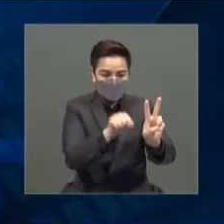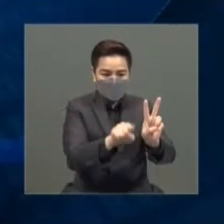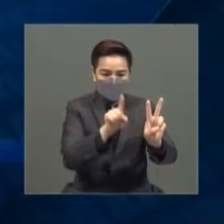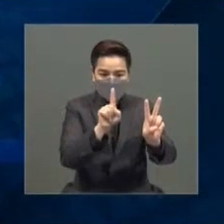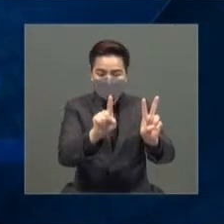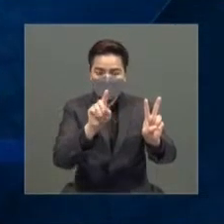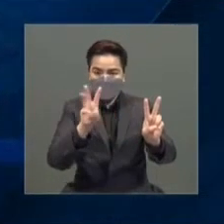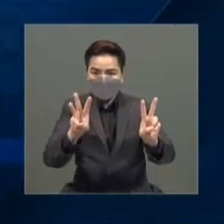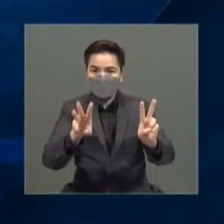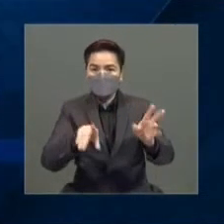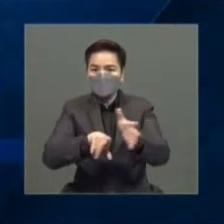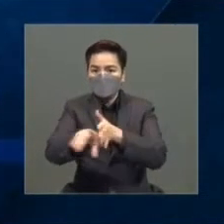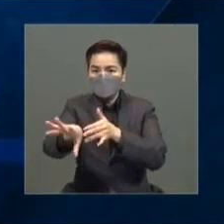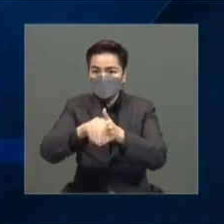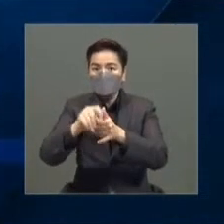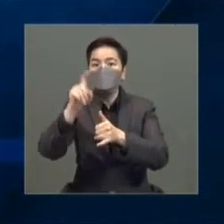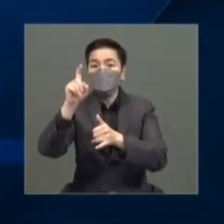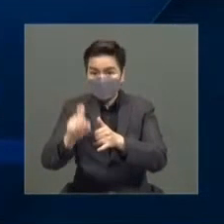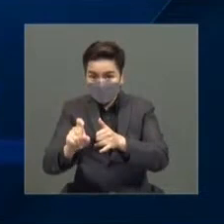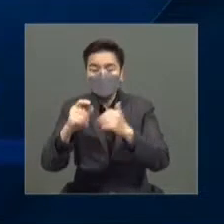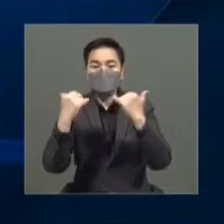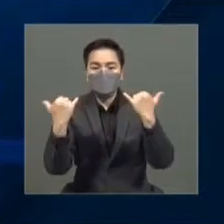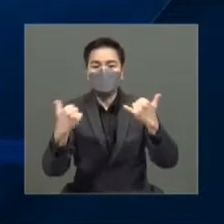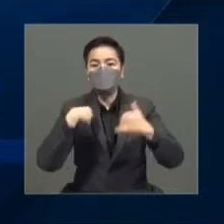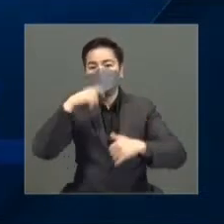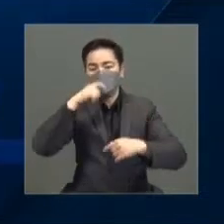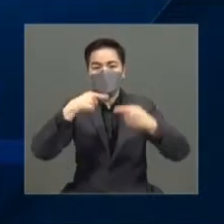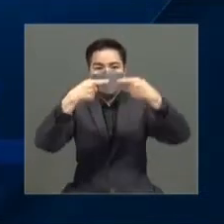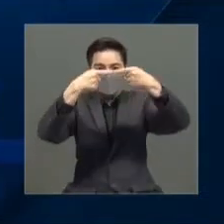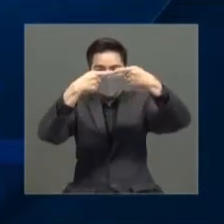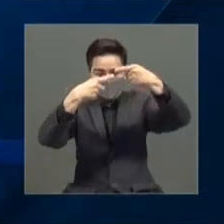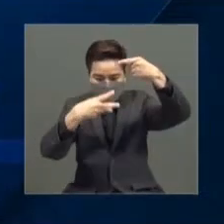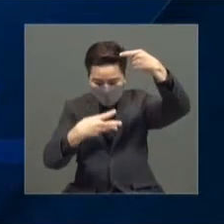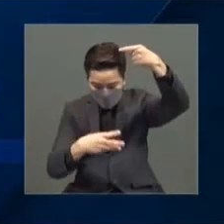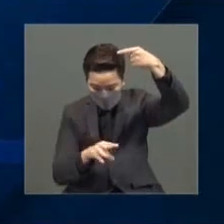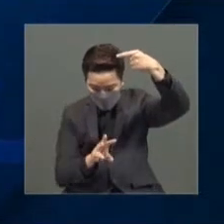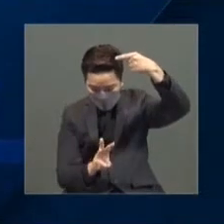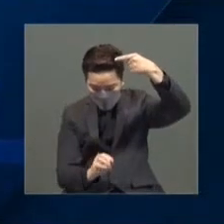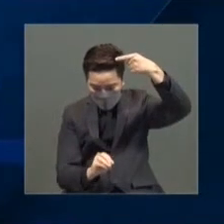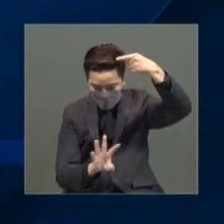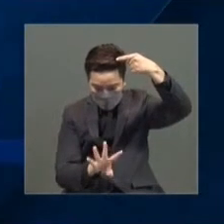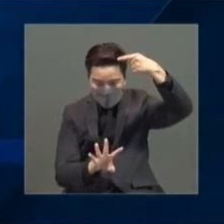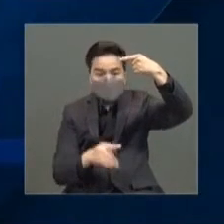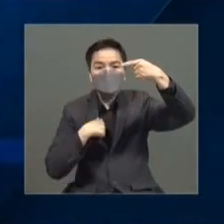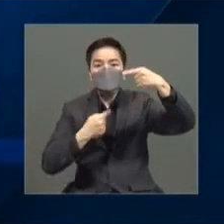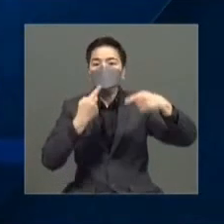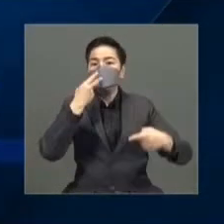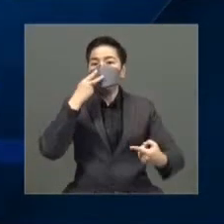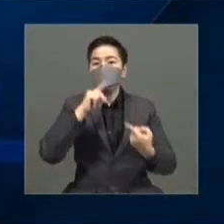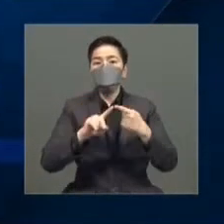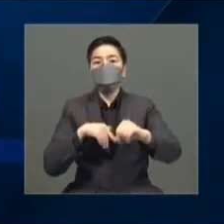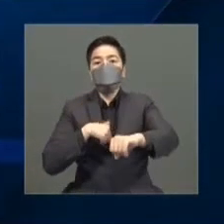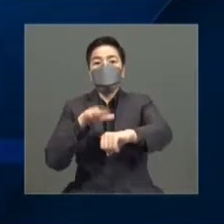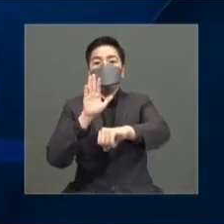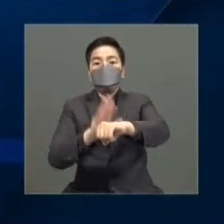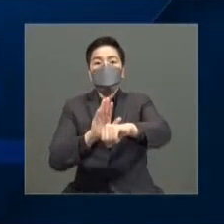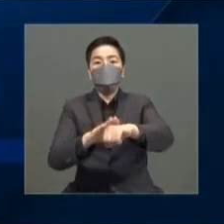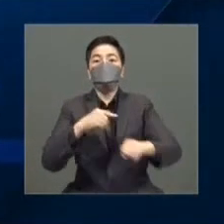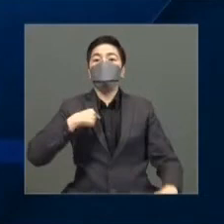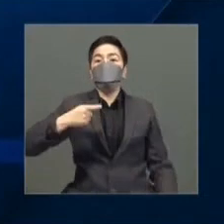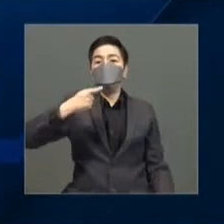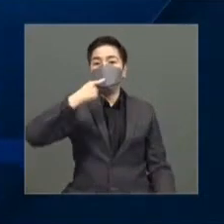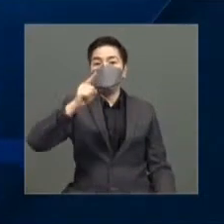2.16% ประเทศไทยรายงานเป็นอันดับที่64นะคะวันนี้ตัวเลขที่อยากจะเน้นย้ำในทุกๆวันนะคะก็